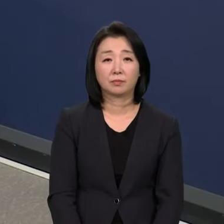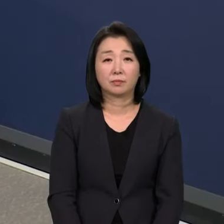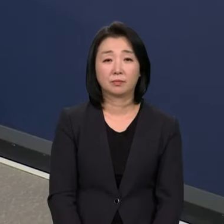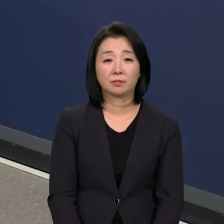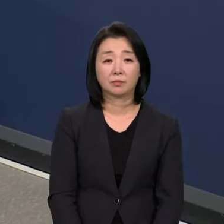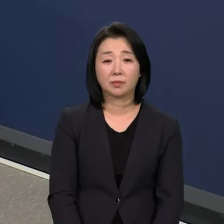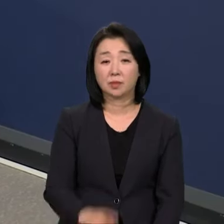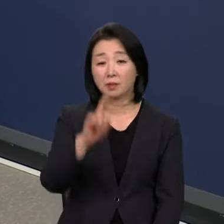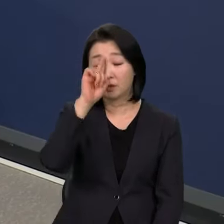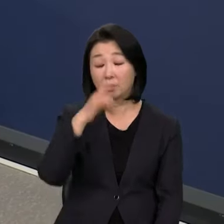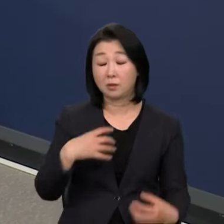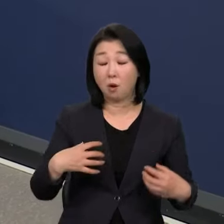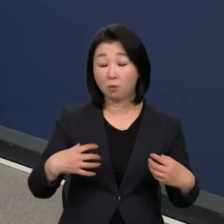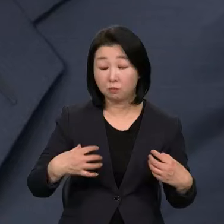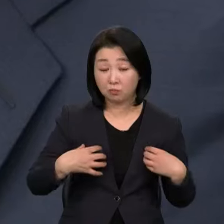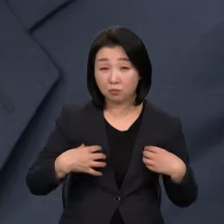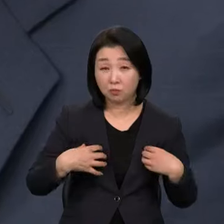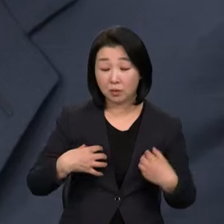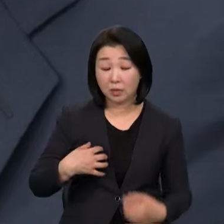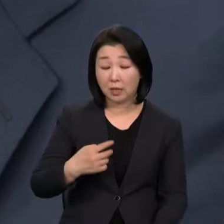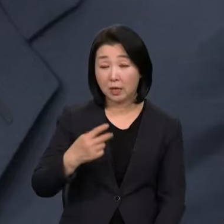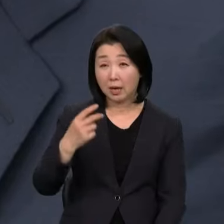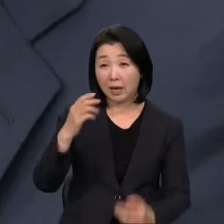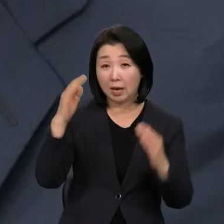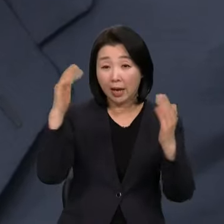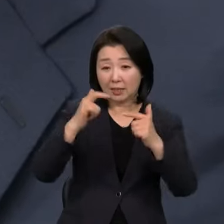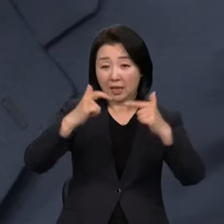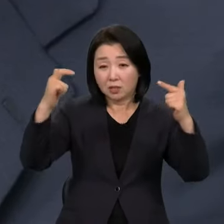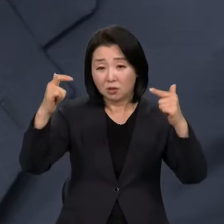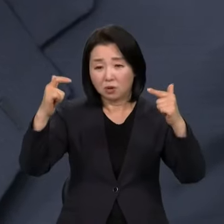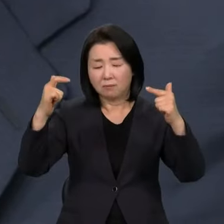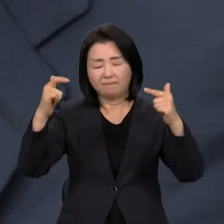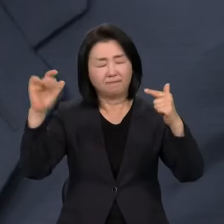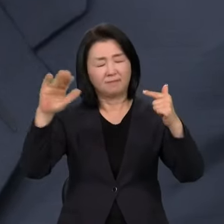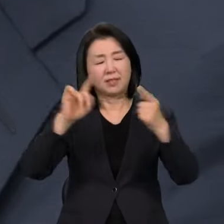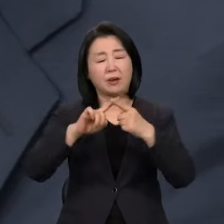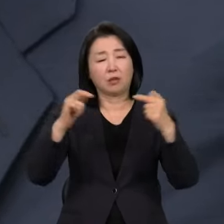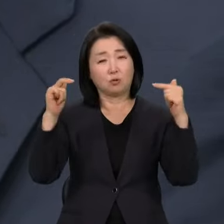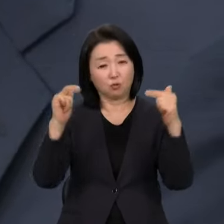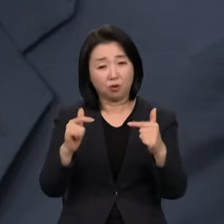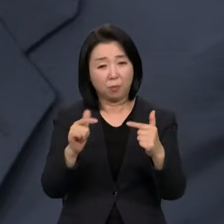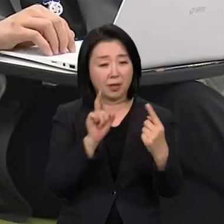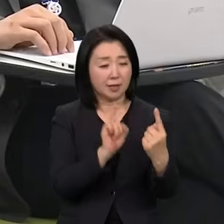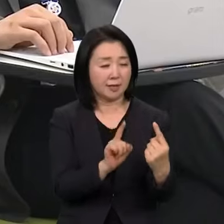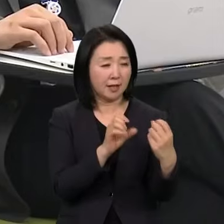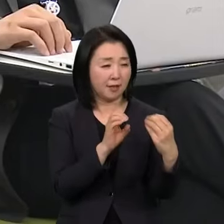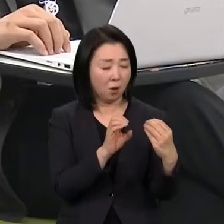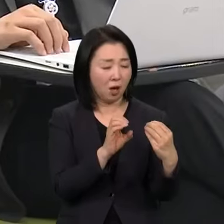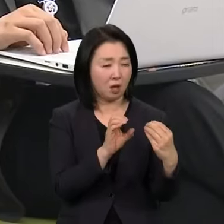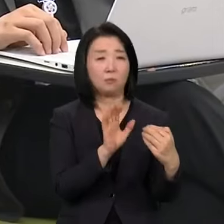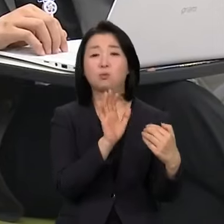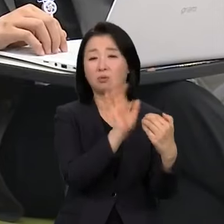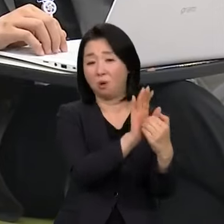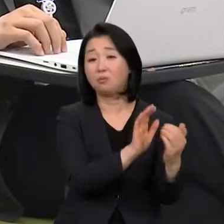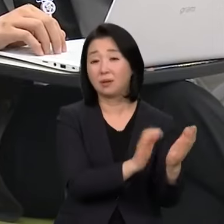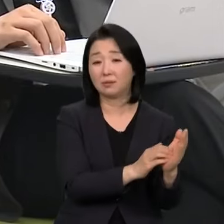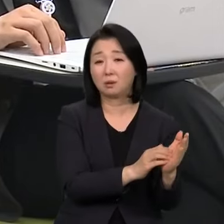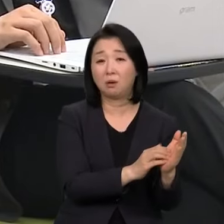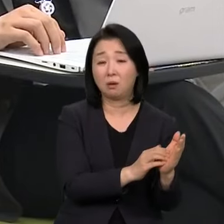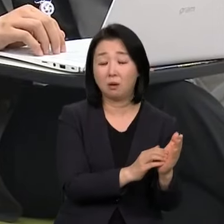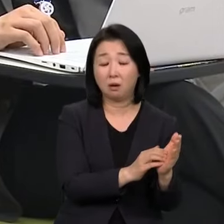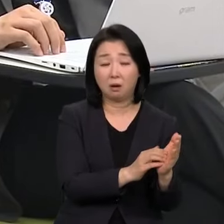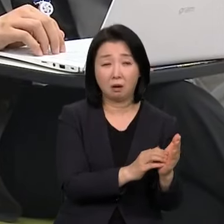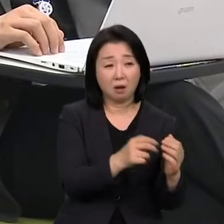네, 정부는 증원 규모도 줄이고 1대1 대화도 하겠다고 했는데 모두 거부당했다는 입장입니다. 의정 간